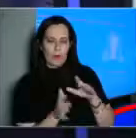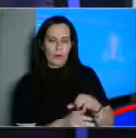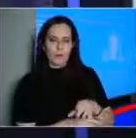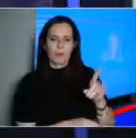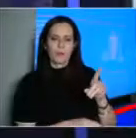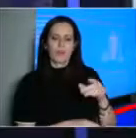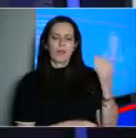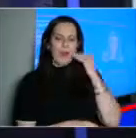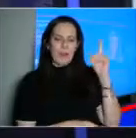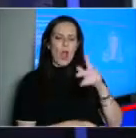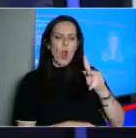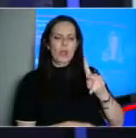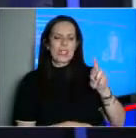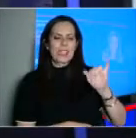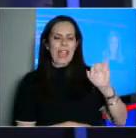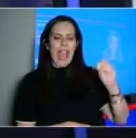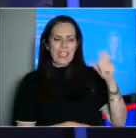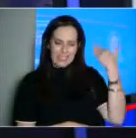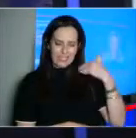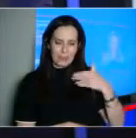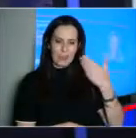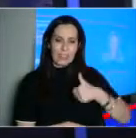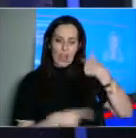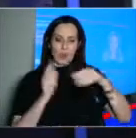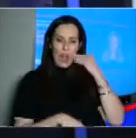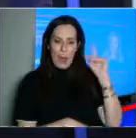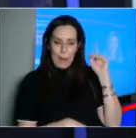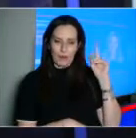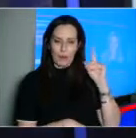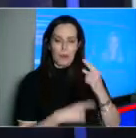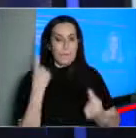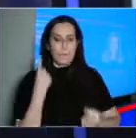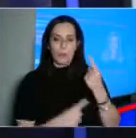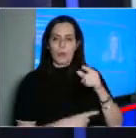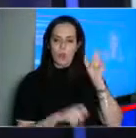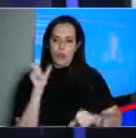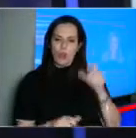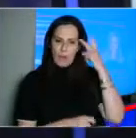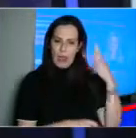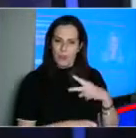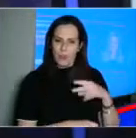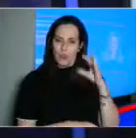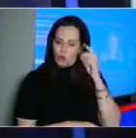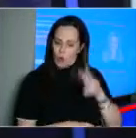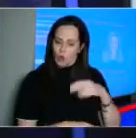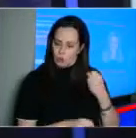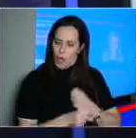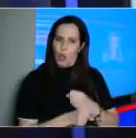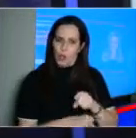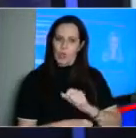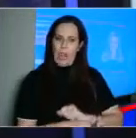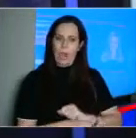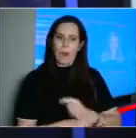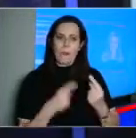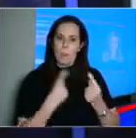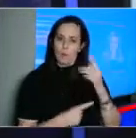רייס. קונדליסה רייס, כשהיא התמנתה לשרת החוץ של ארצות הברית, פתאום אנשים הבינו שאנשים יכולות לשחק את המשחק.